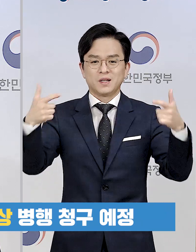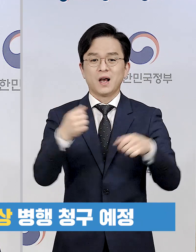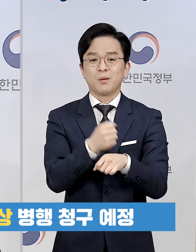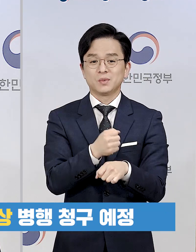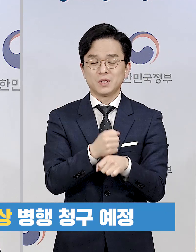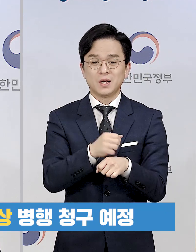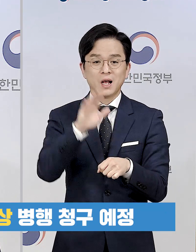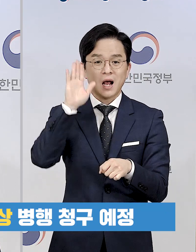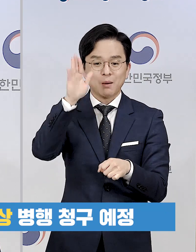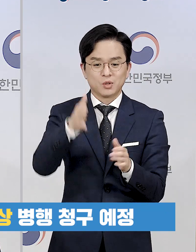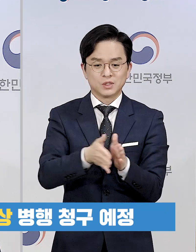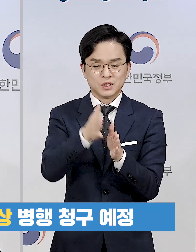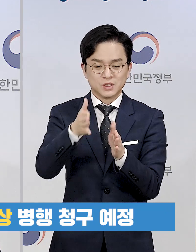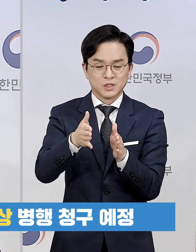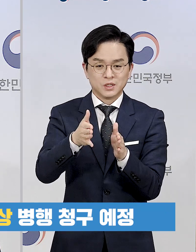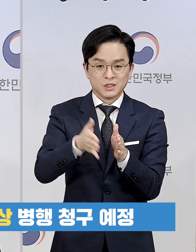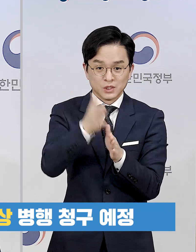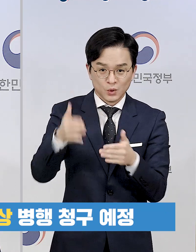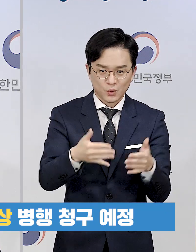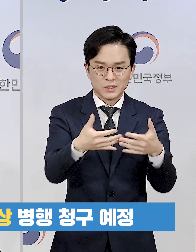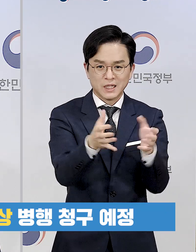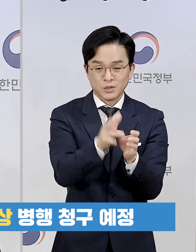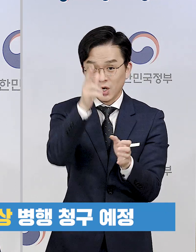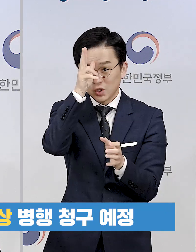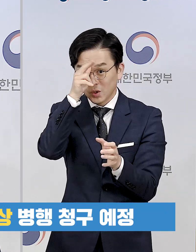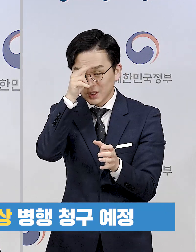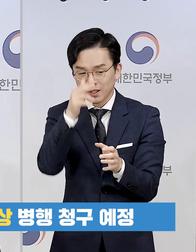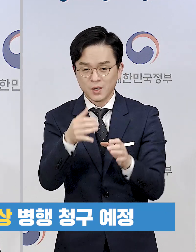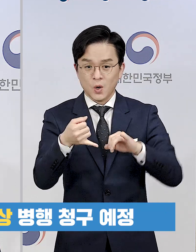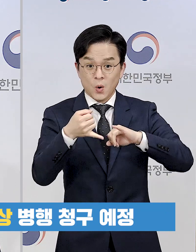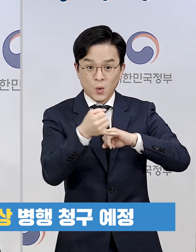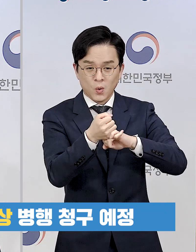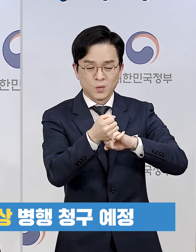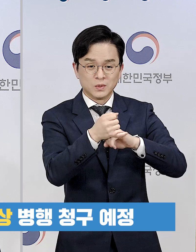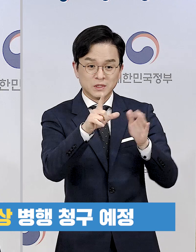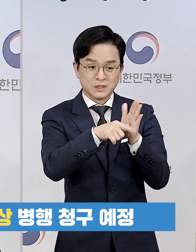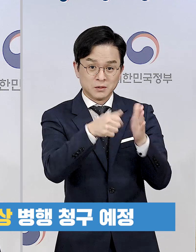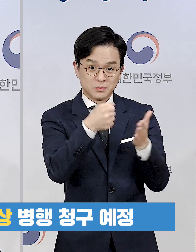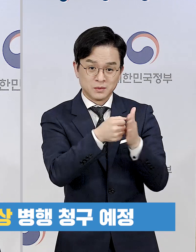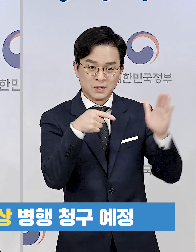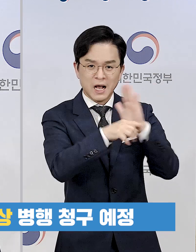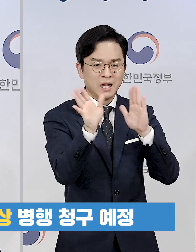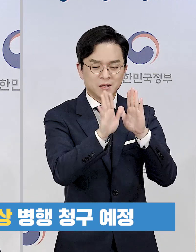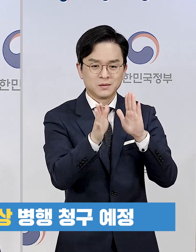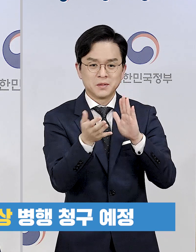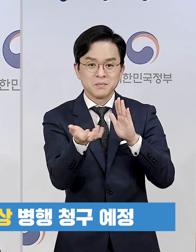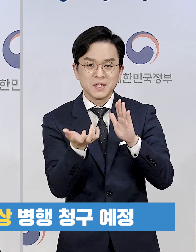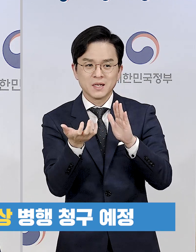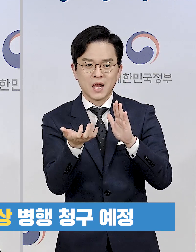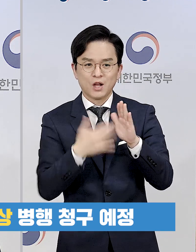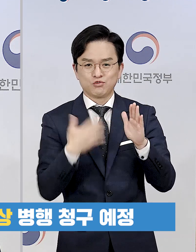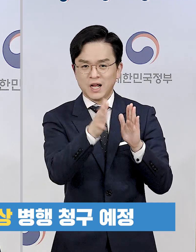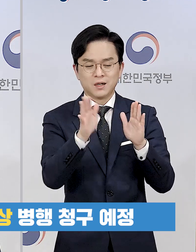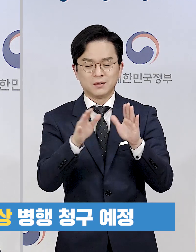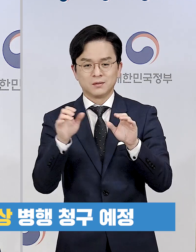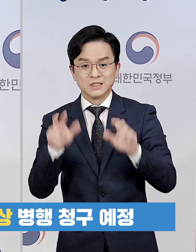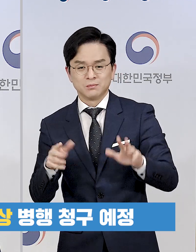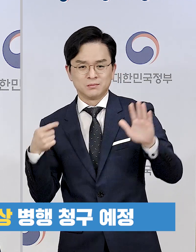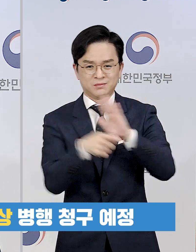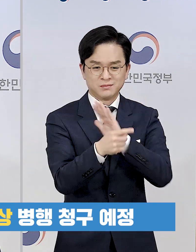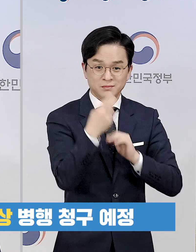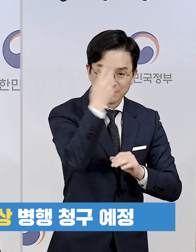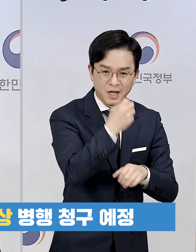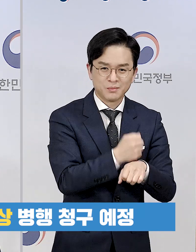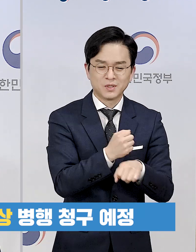앱 미설치자를 중심으로 지자체와 경찰이 합동으로 사전 통지 없이 이탈 여부를 불시에 점검합니다. 이